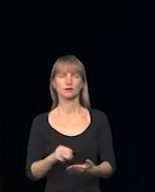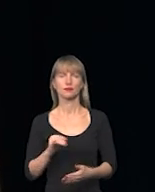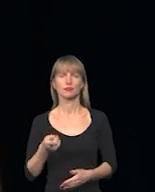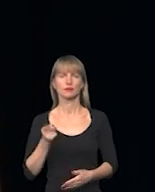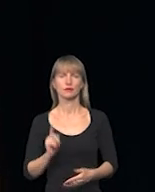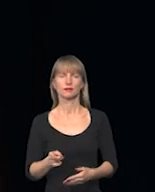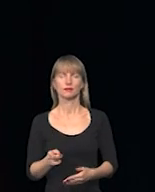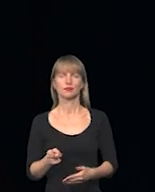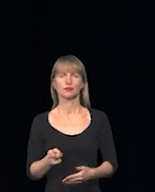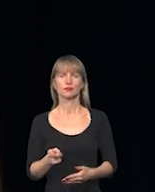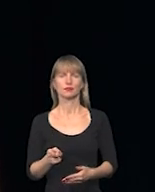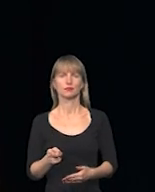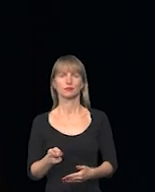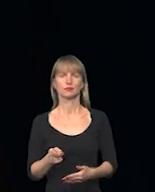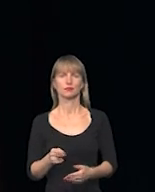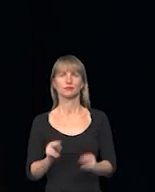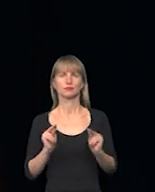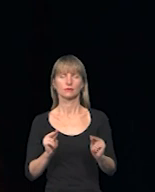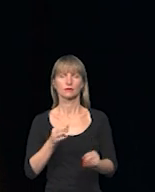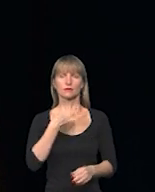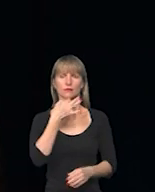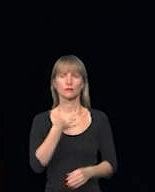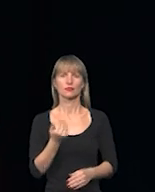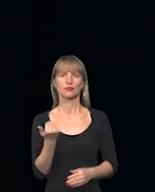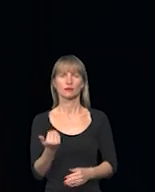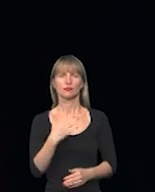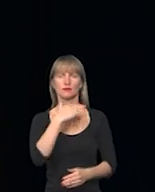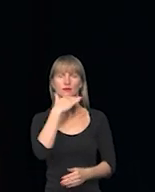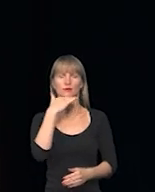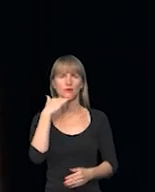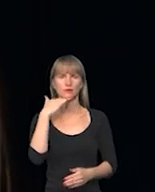Насправді, чесно признаюсь, їх багато.